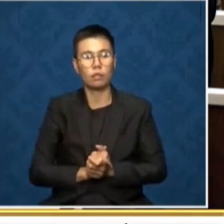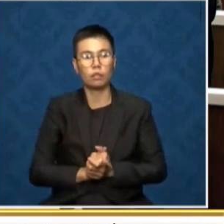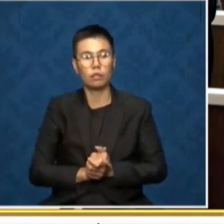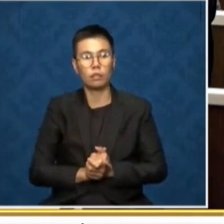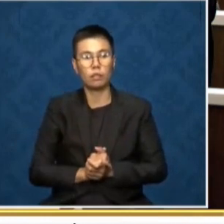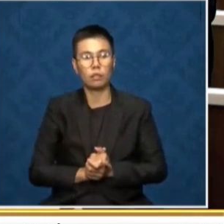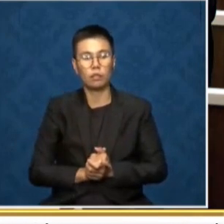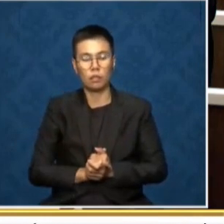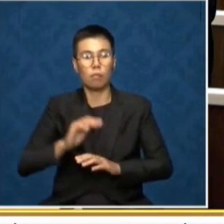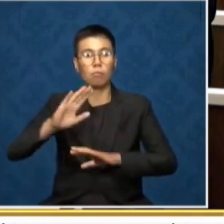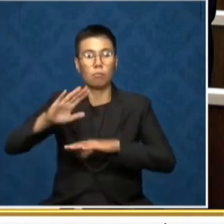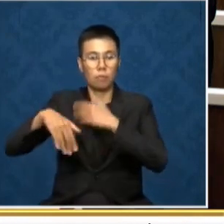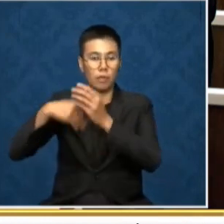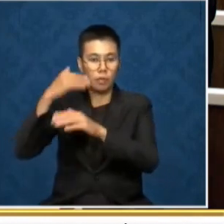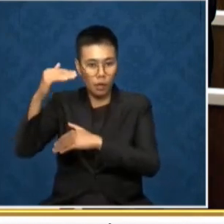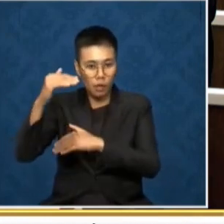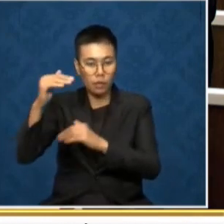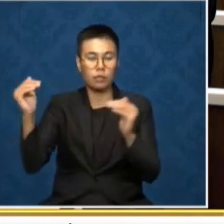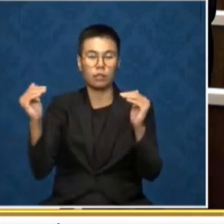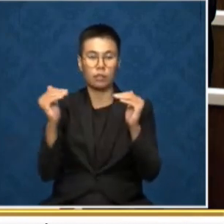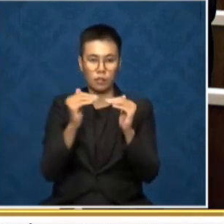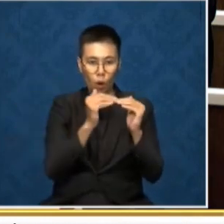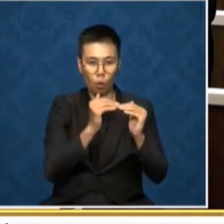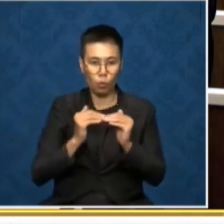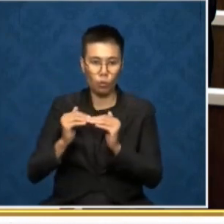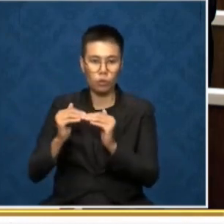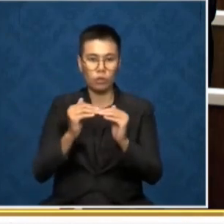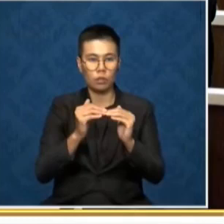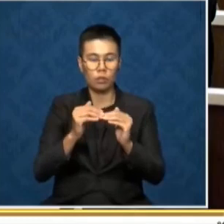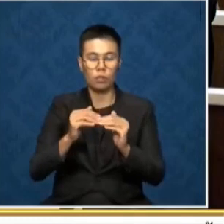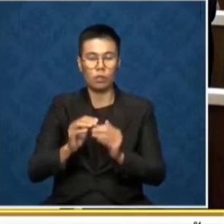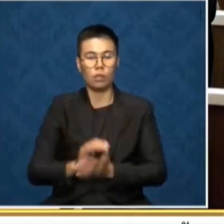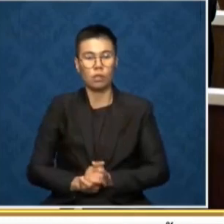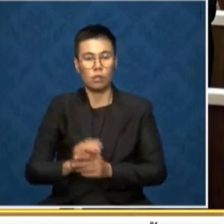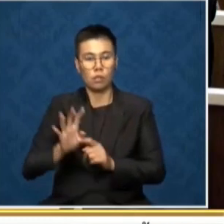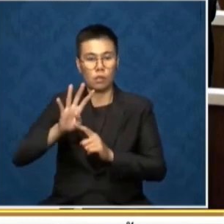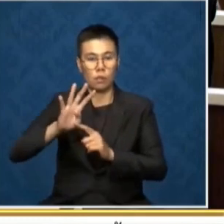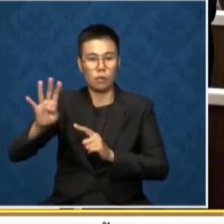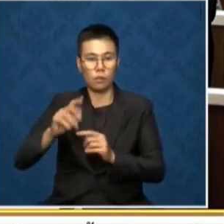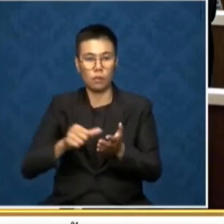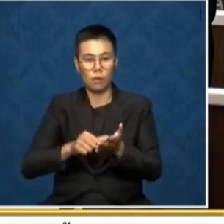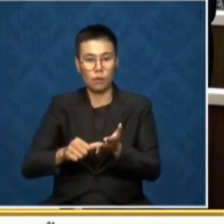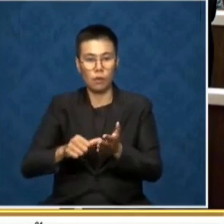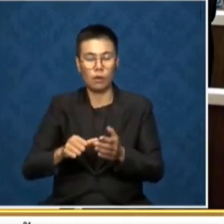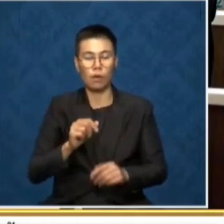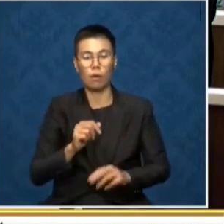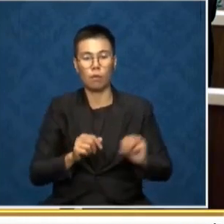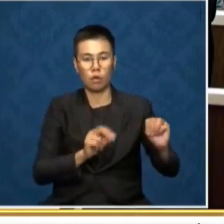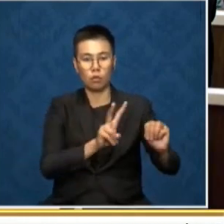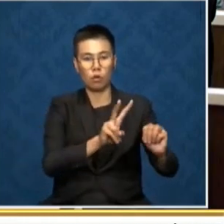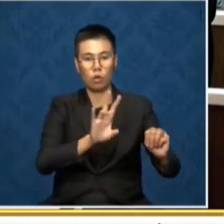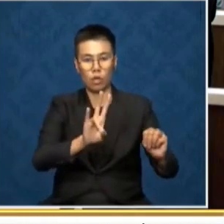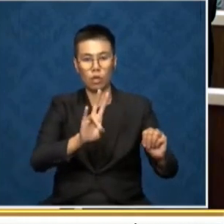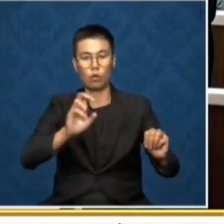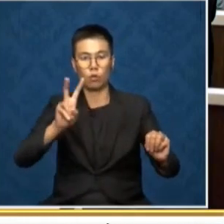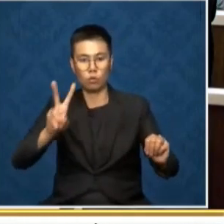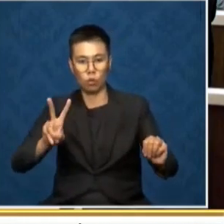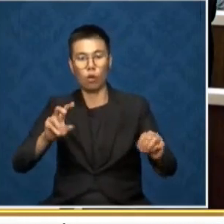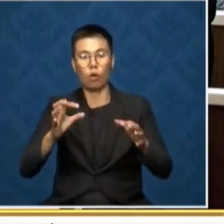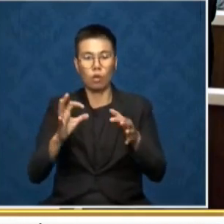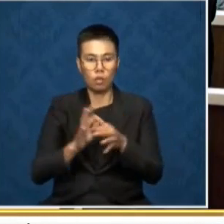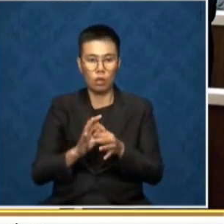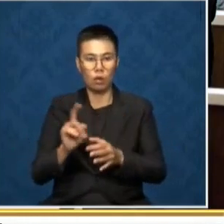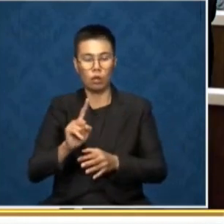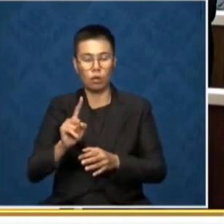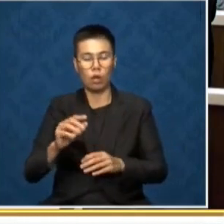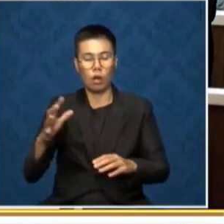เจริญทัดเทียมกันมากยิ่งขึ้น4เรื่องการแก้ไขมาตรา272ซึ่งเกี่ยวข้องกับการ